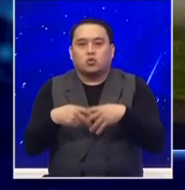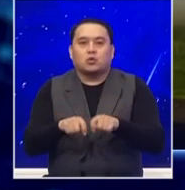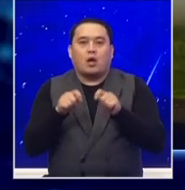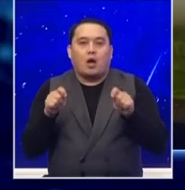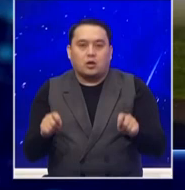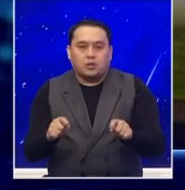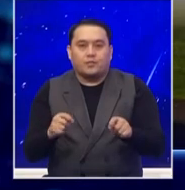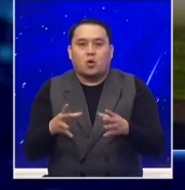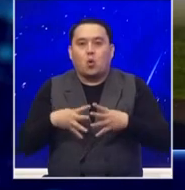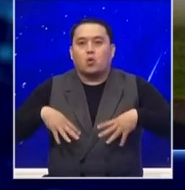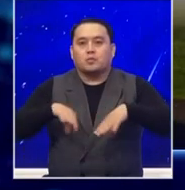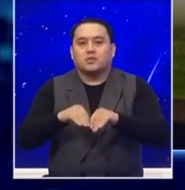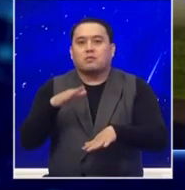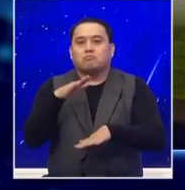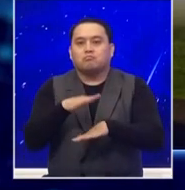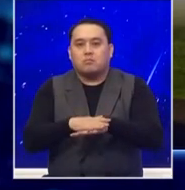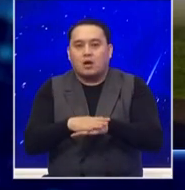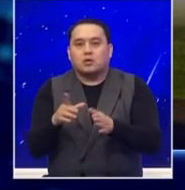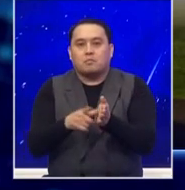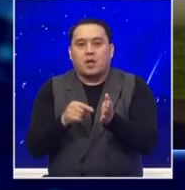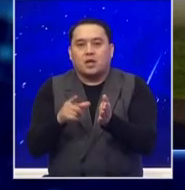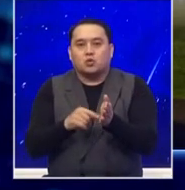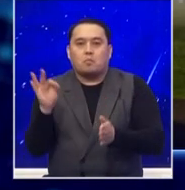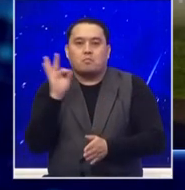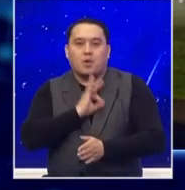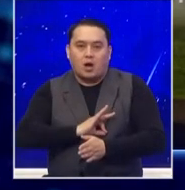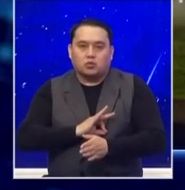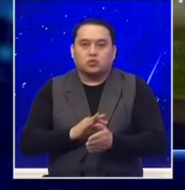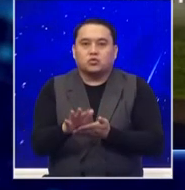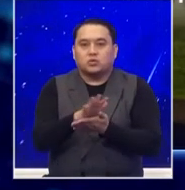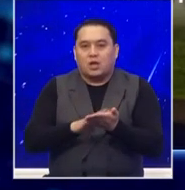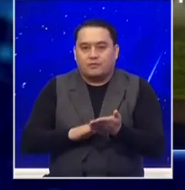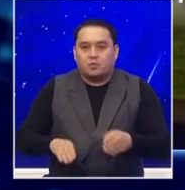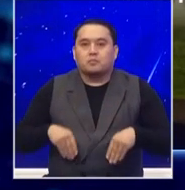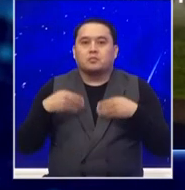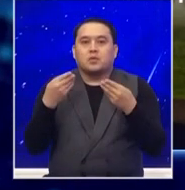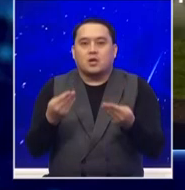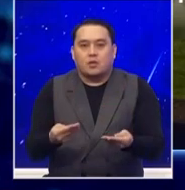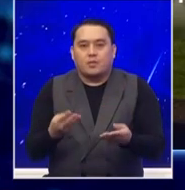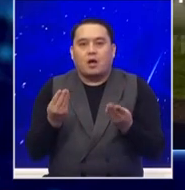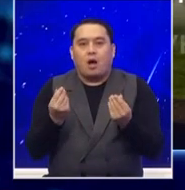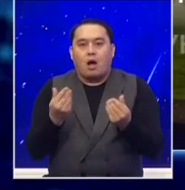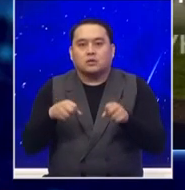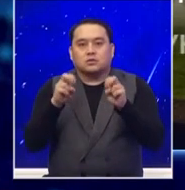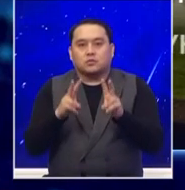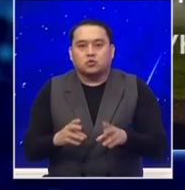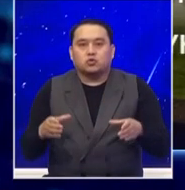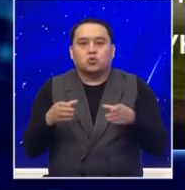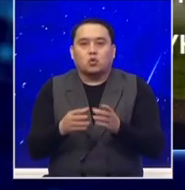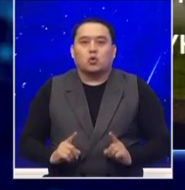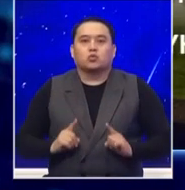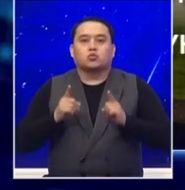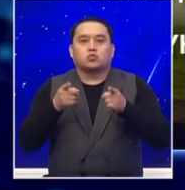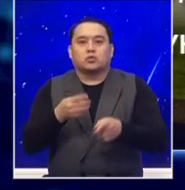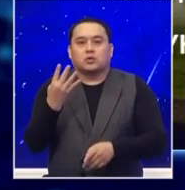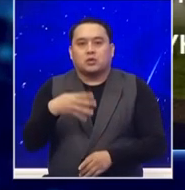Төртінші қадам, отбасы банкінің сайтында зейнетақы жинақтарын пайдалануға өтініш толтыру керек. Ал қаржы арнайы шотқа түскеннен